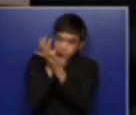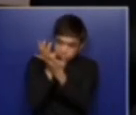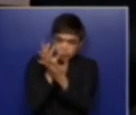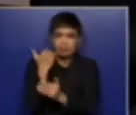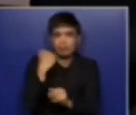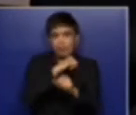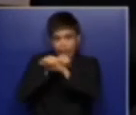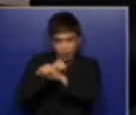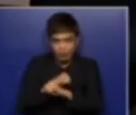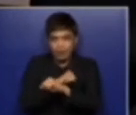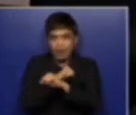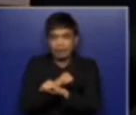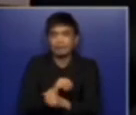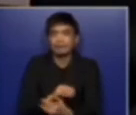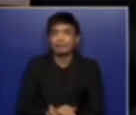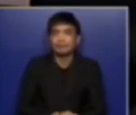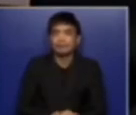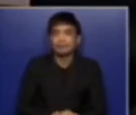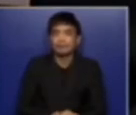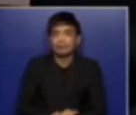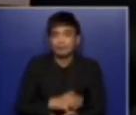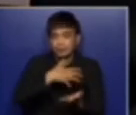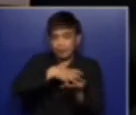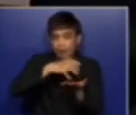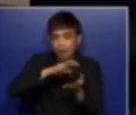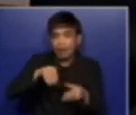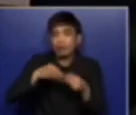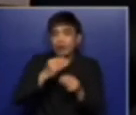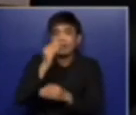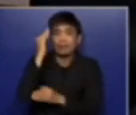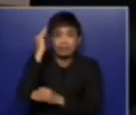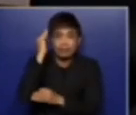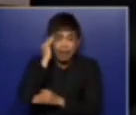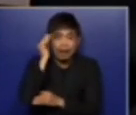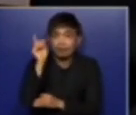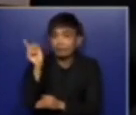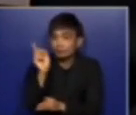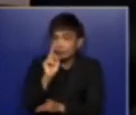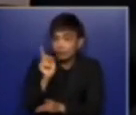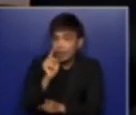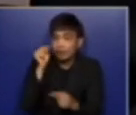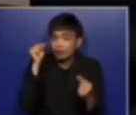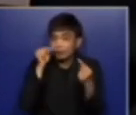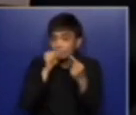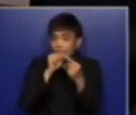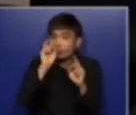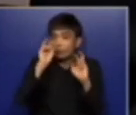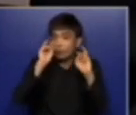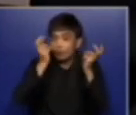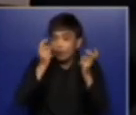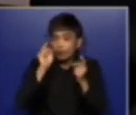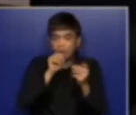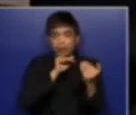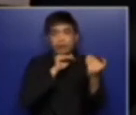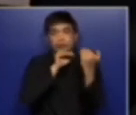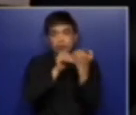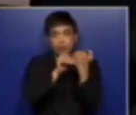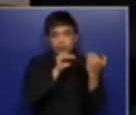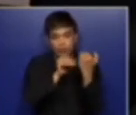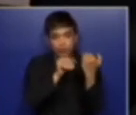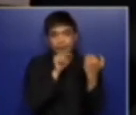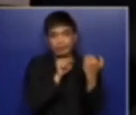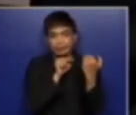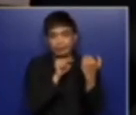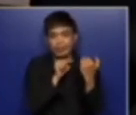บเรียนให้ท่านประธานทราบต่อไปว่าทราบต่อไปในเรื่องของถนนนะคะว่า